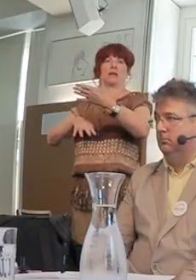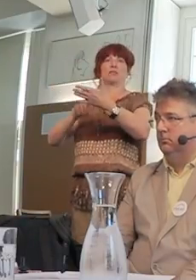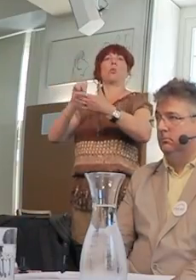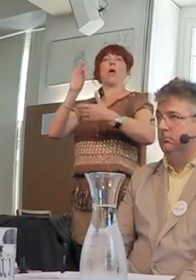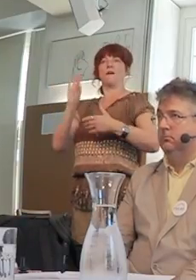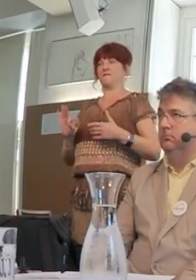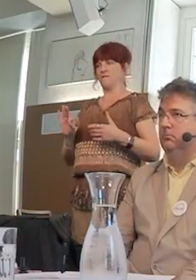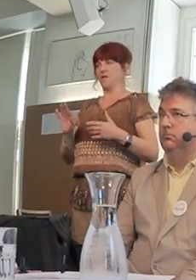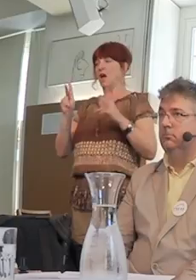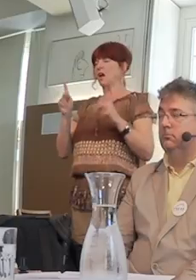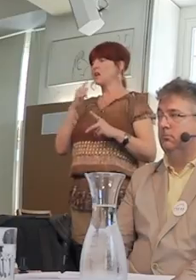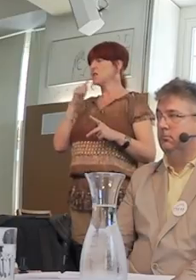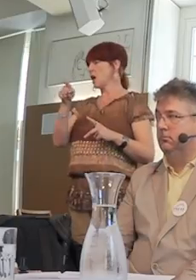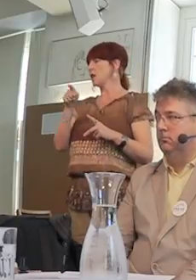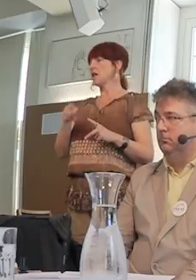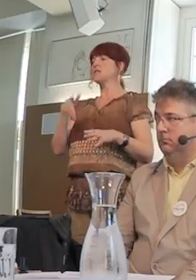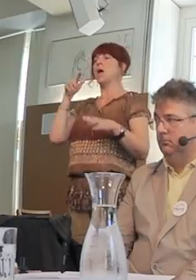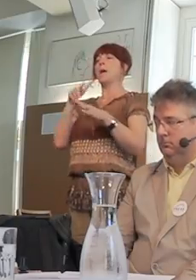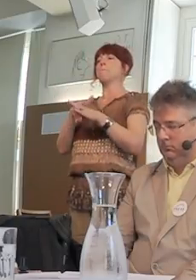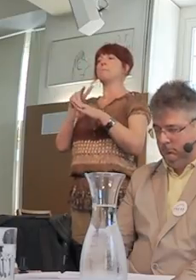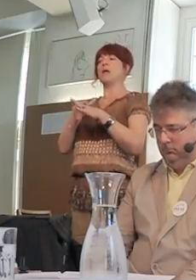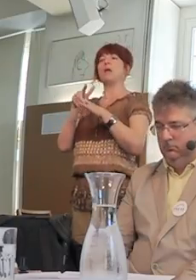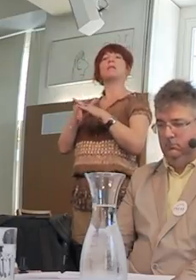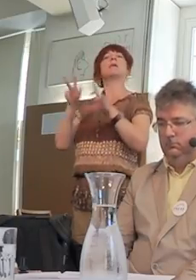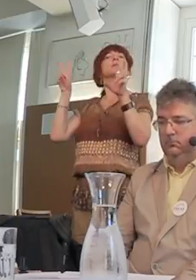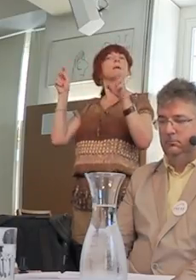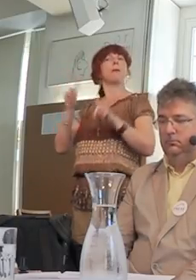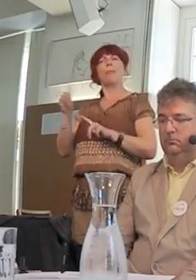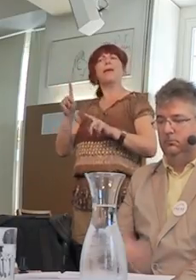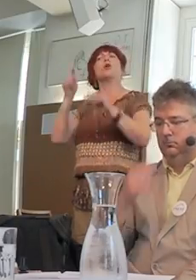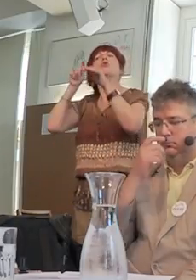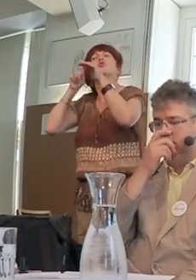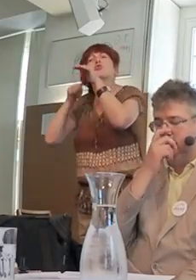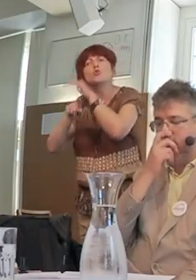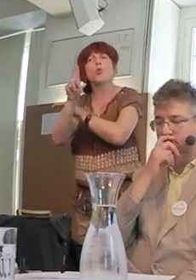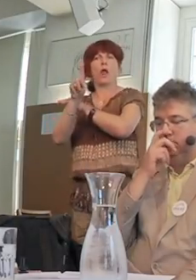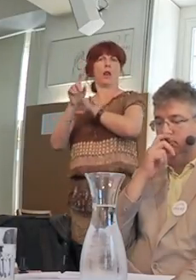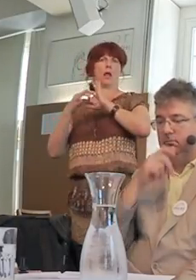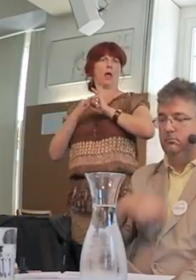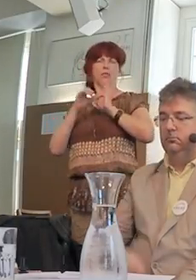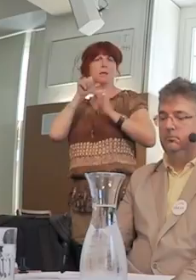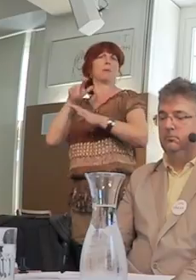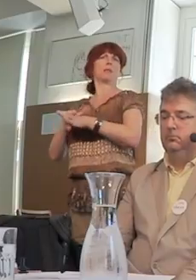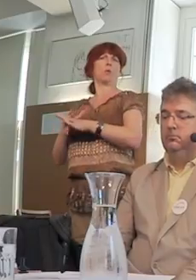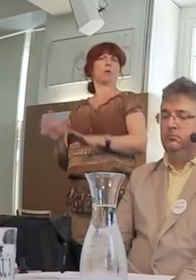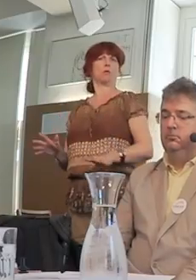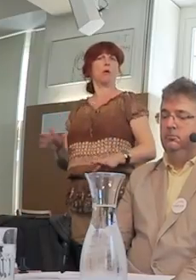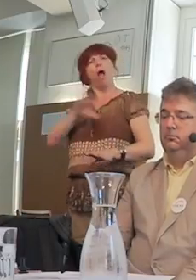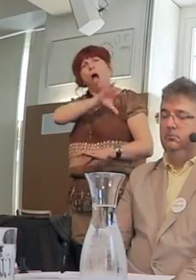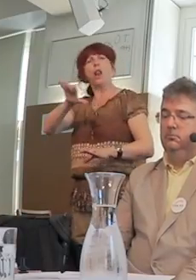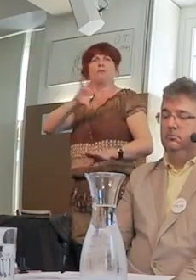Behindertenthema, aber ich kann sagen, nein, das ist ein Zugänglichkeitsthema, das nützt uns allen. Und wenn ich jetzt so